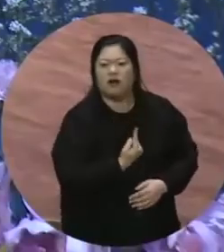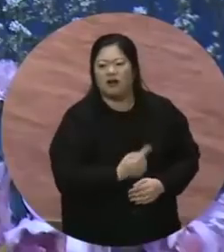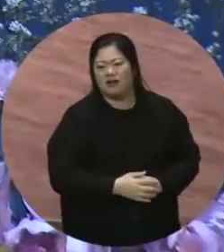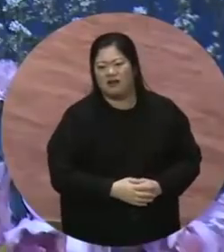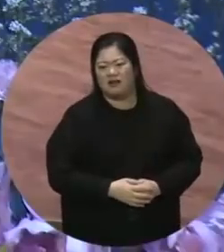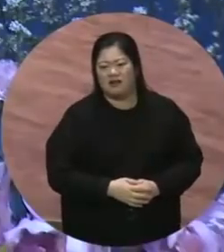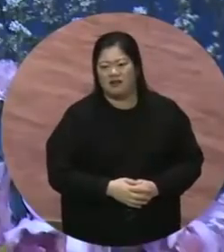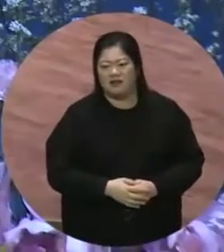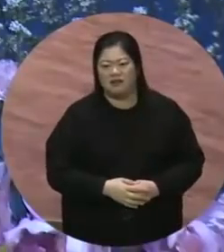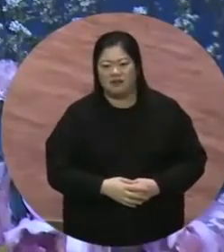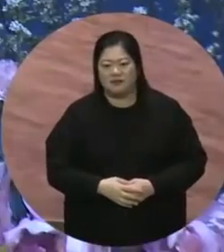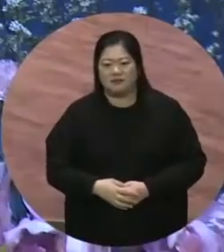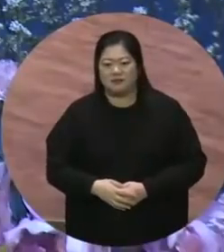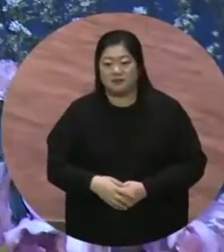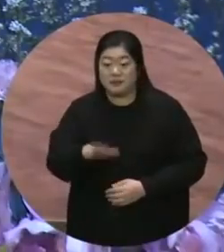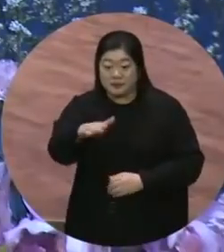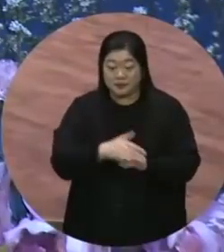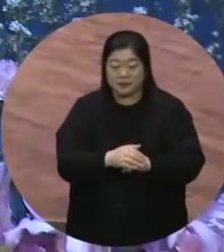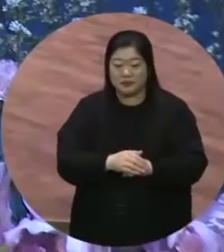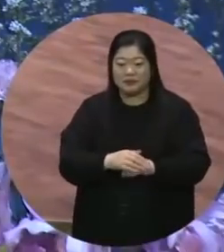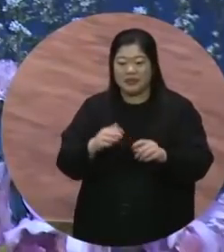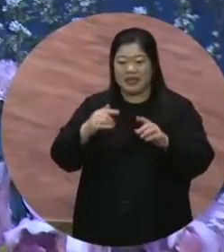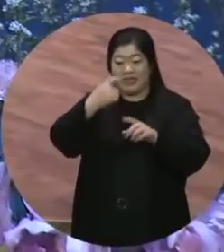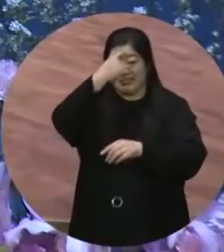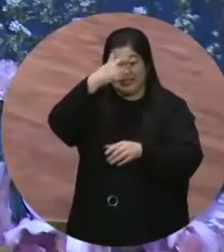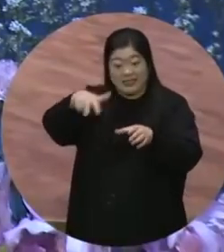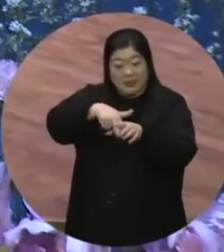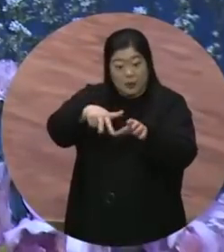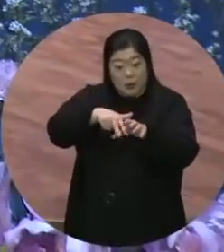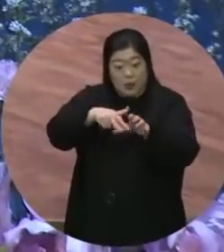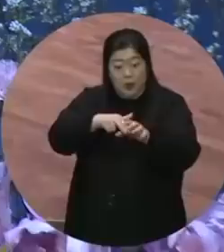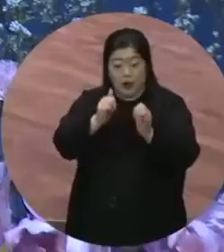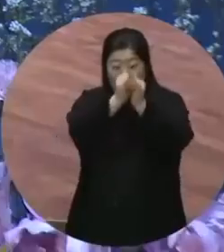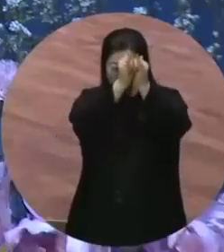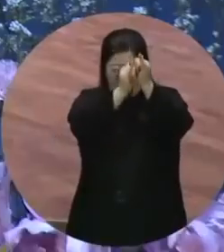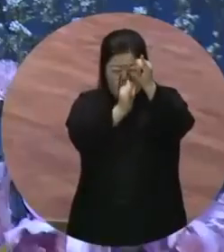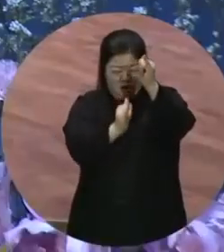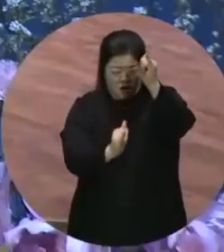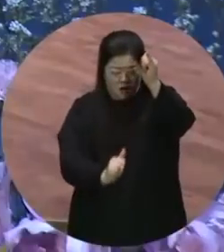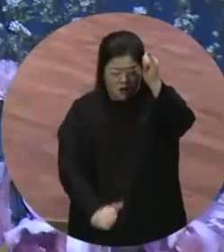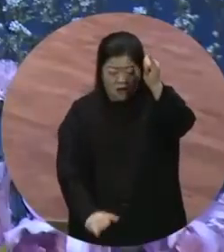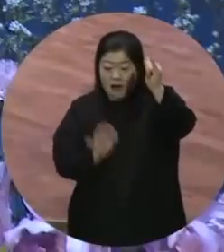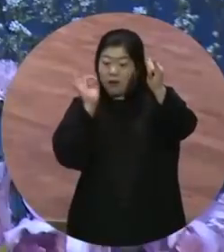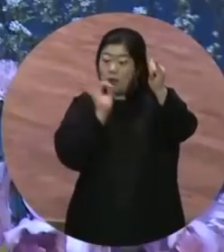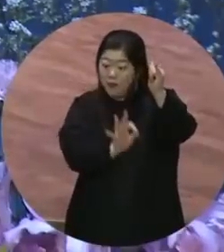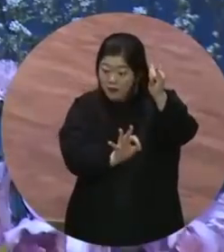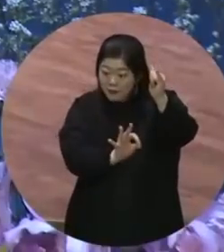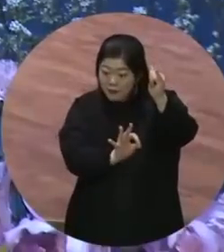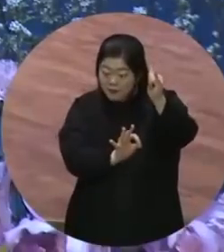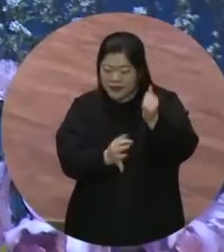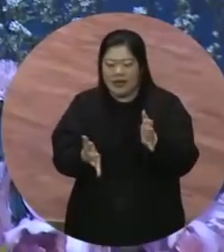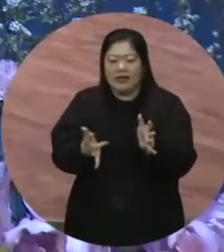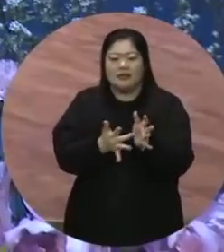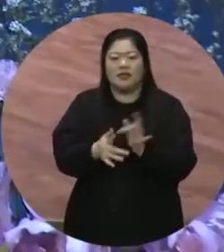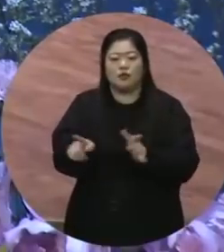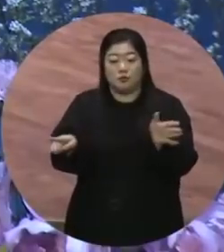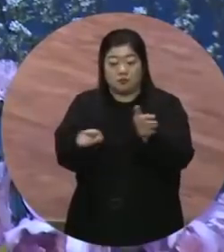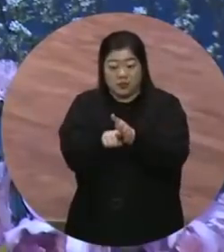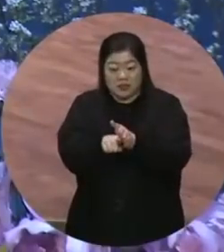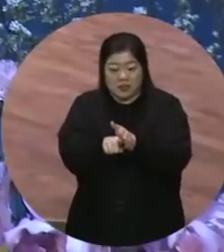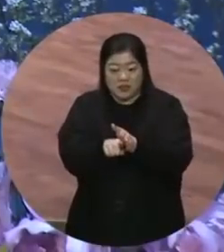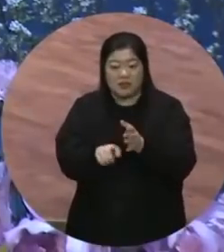역사상요, 기독교 역사상 로마 교회 성도들처럼 예수 믿는 것